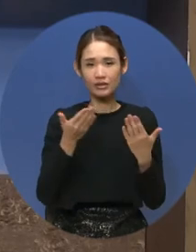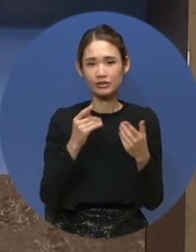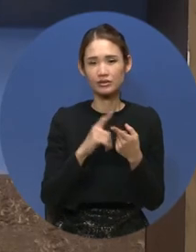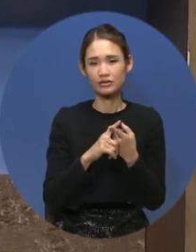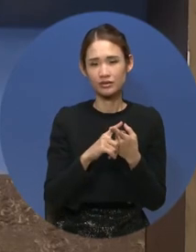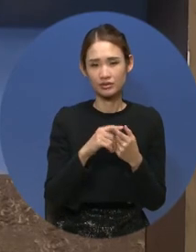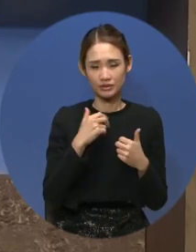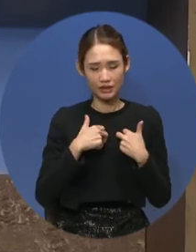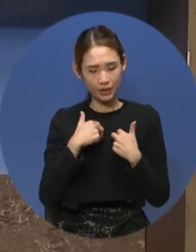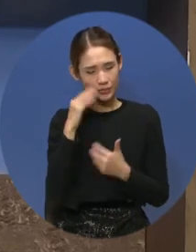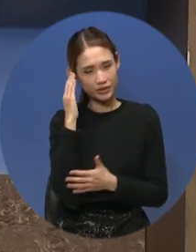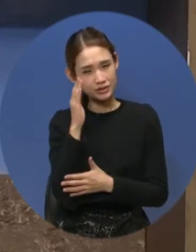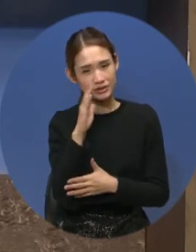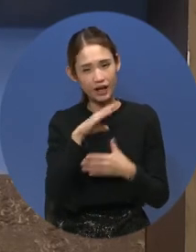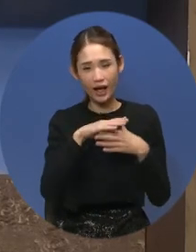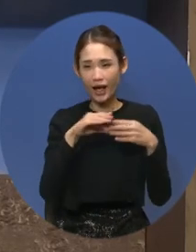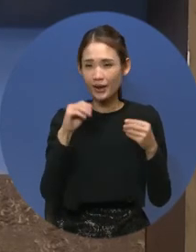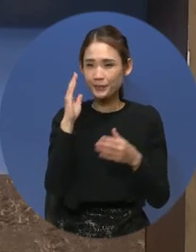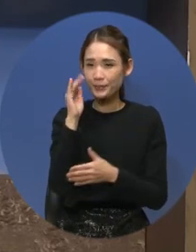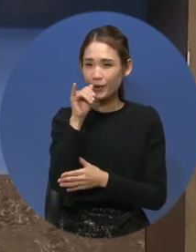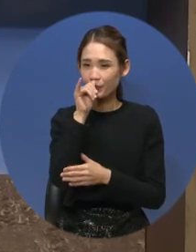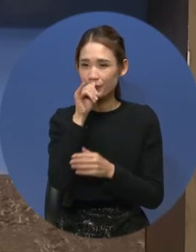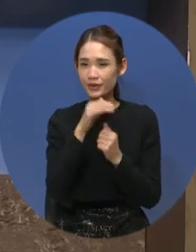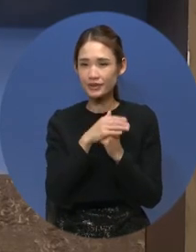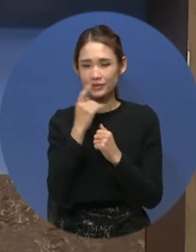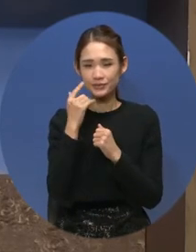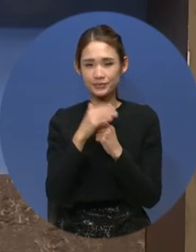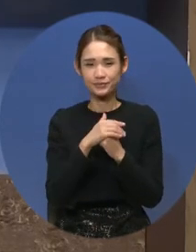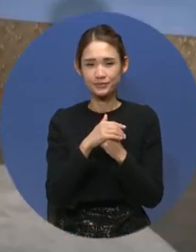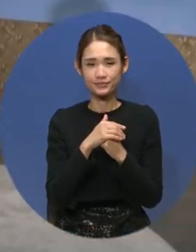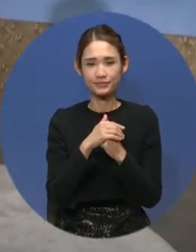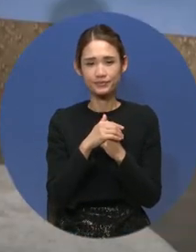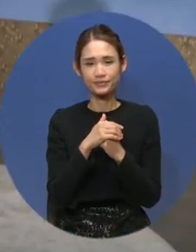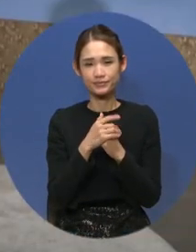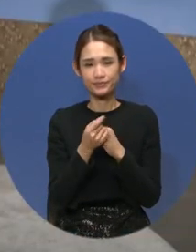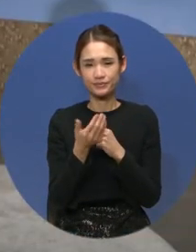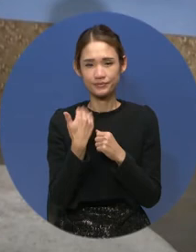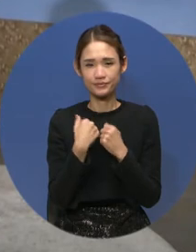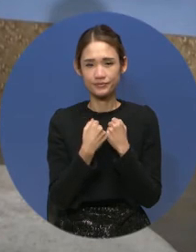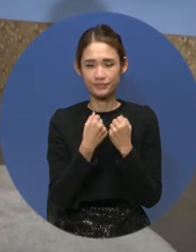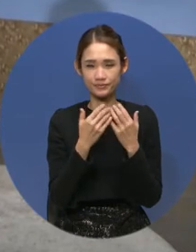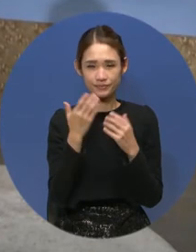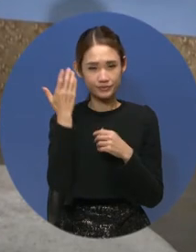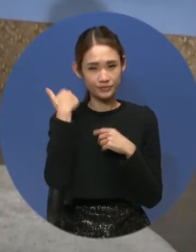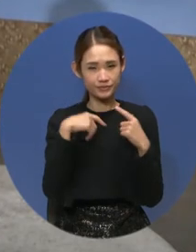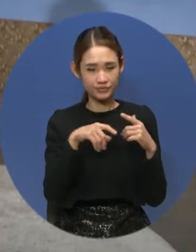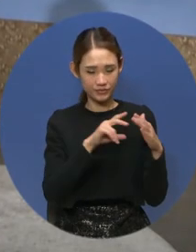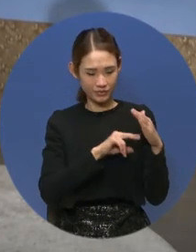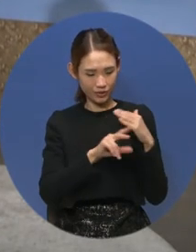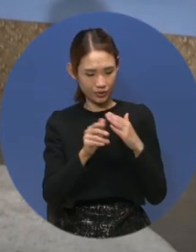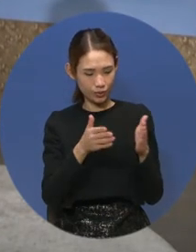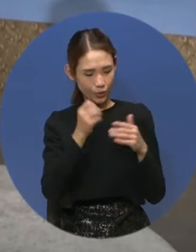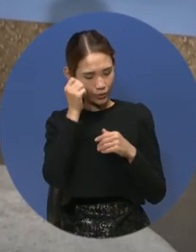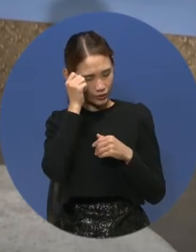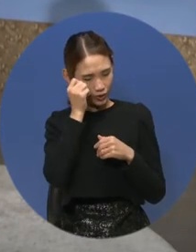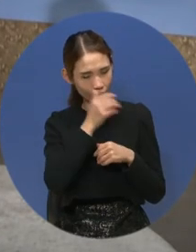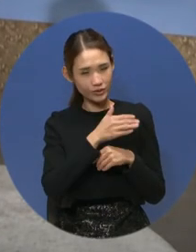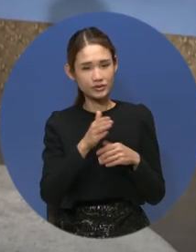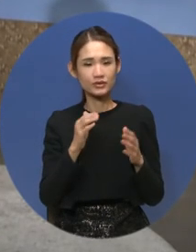일이라든지 에피소드가 있다면 말씀 부탁드리겠습니다. 아까 조금 전에 얘기했던 영등포 역 앞 노점상